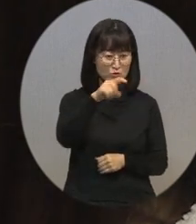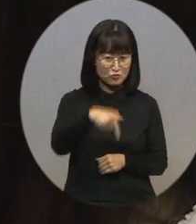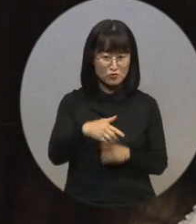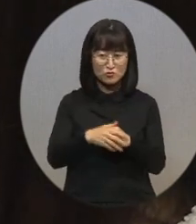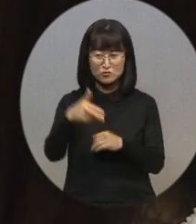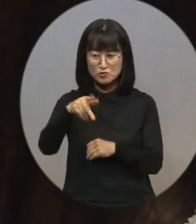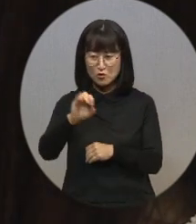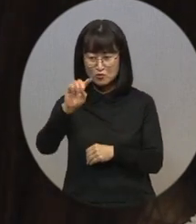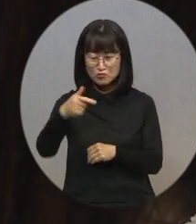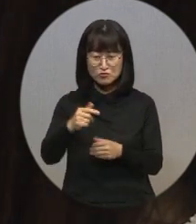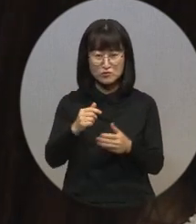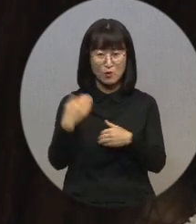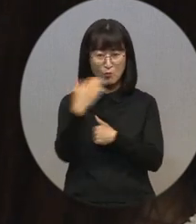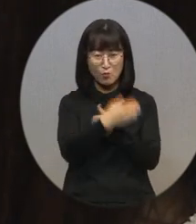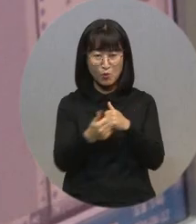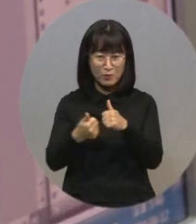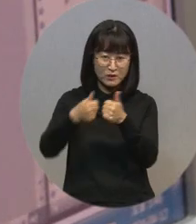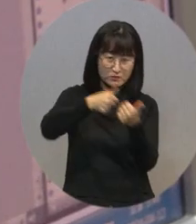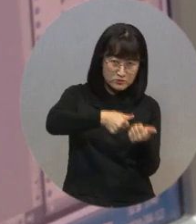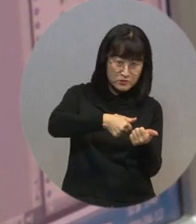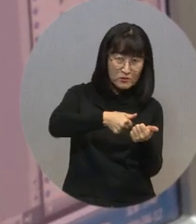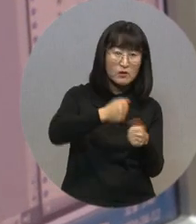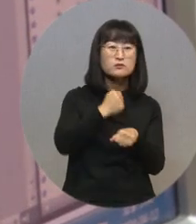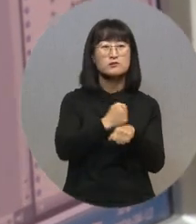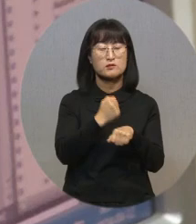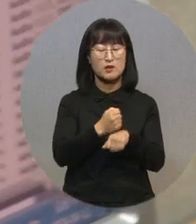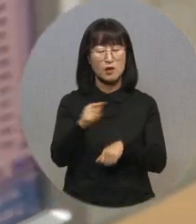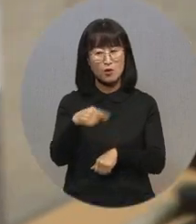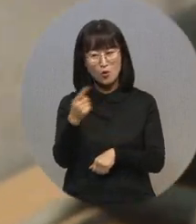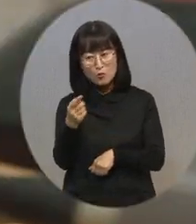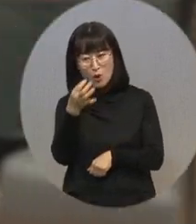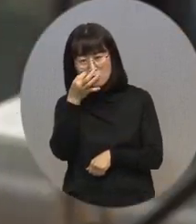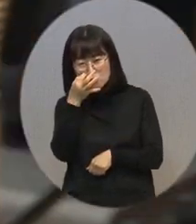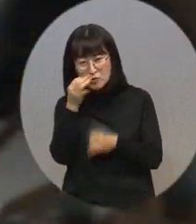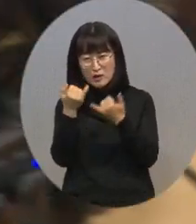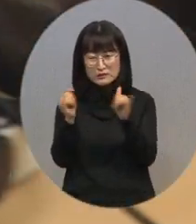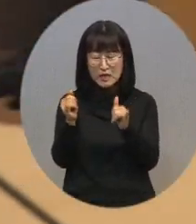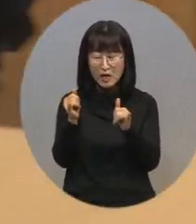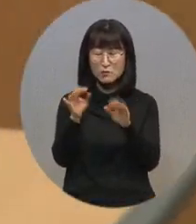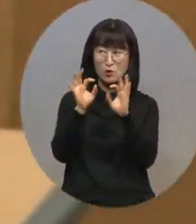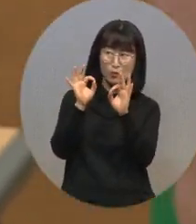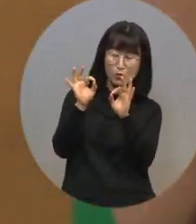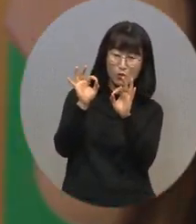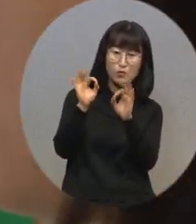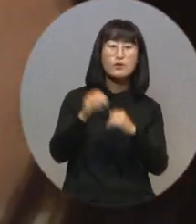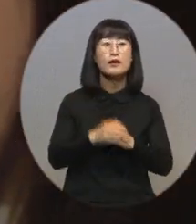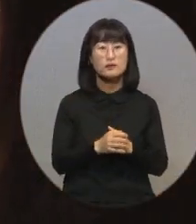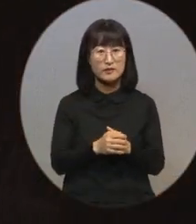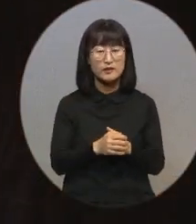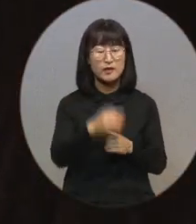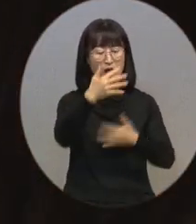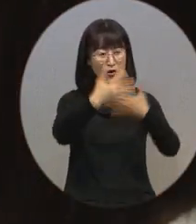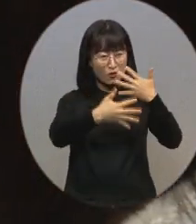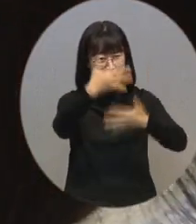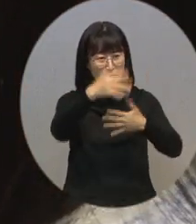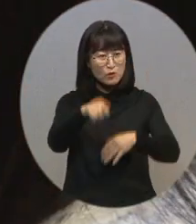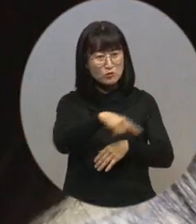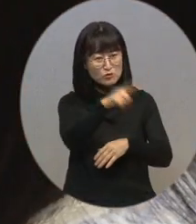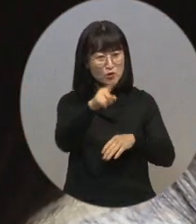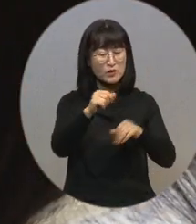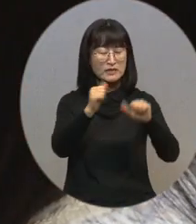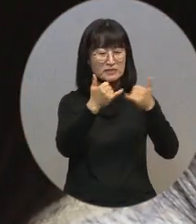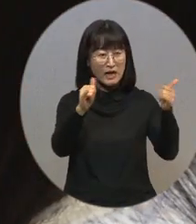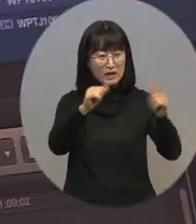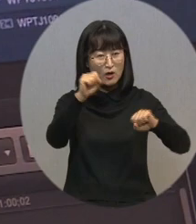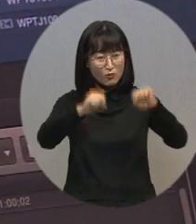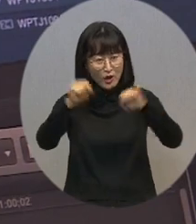이겨 함께 바닥에 쓰러진다. 민욱이가 옆에서 구경하는 친구들을 바라보다 시각장애인에게 화면 속 인물의 표정과 움직임,